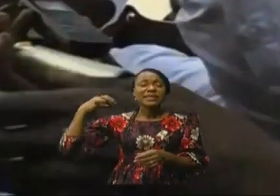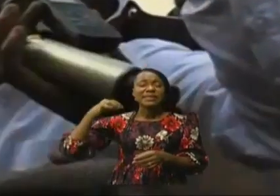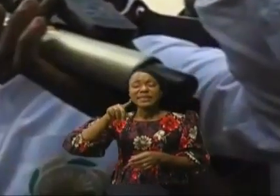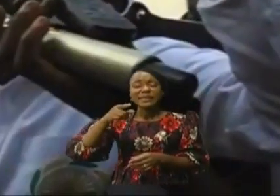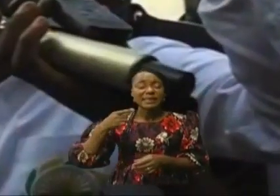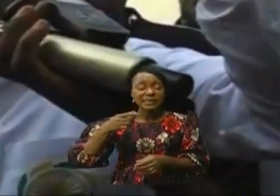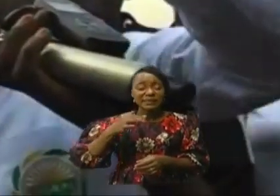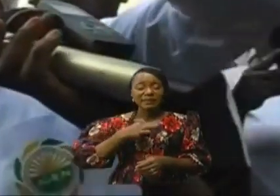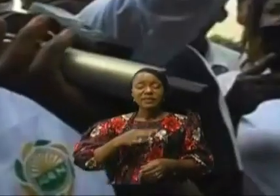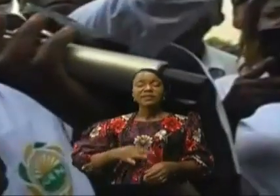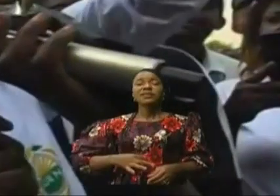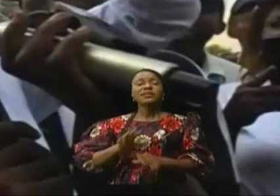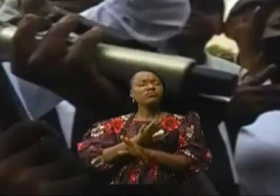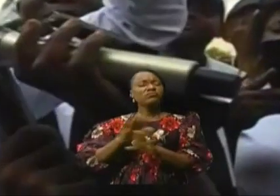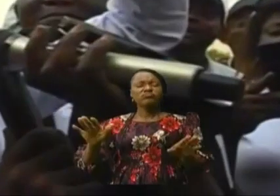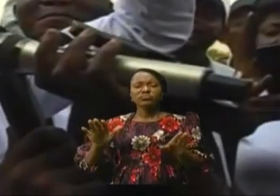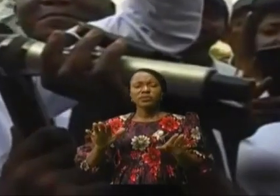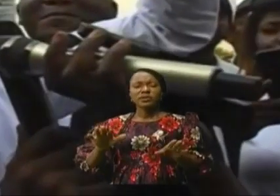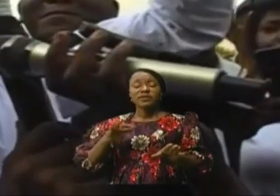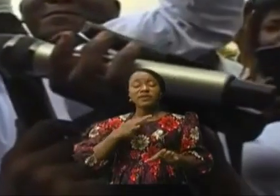Ber.